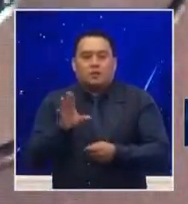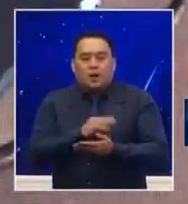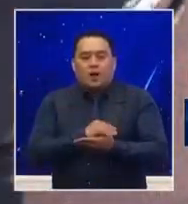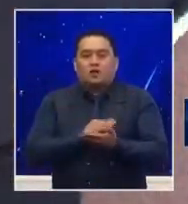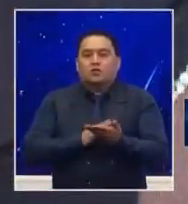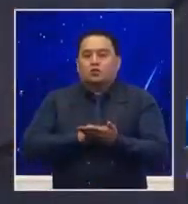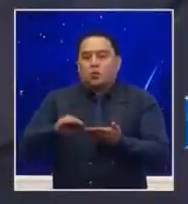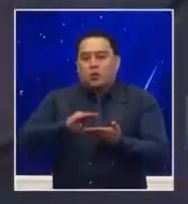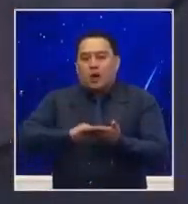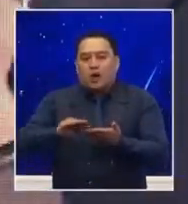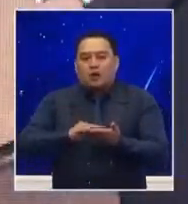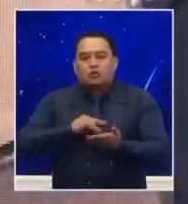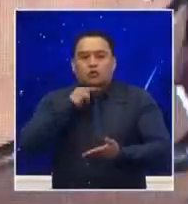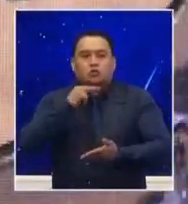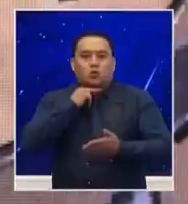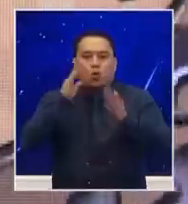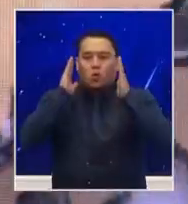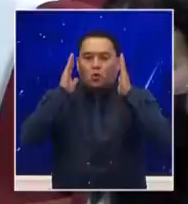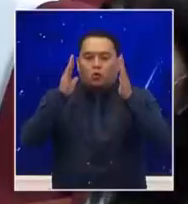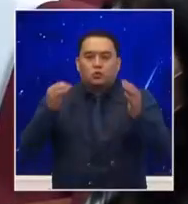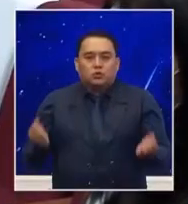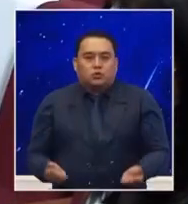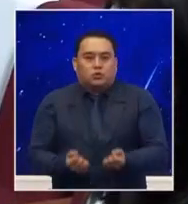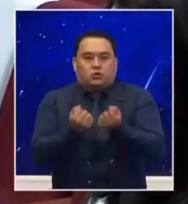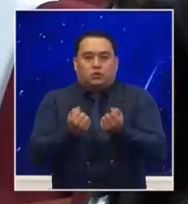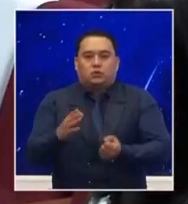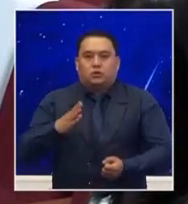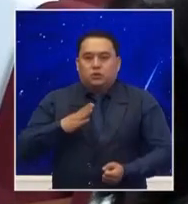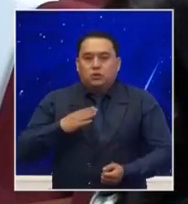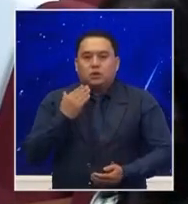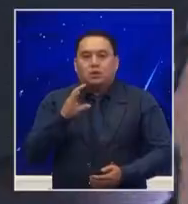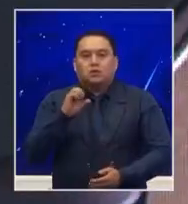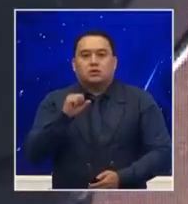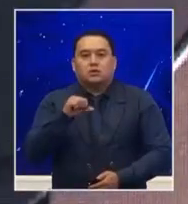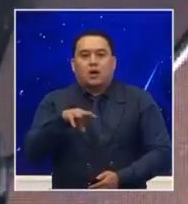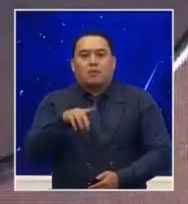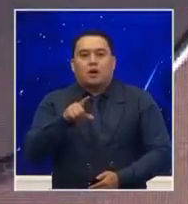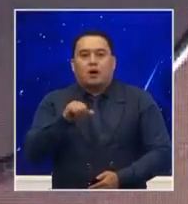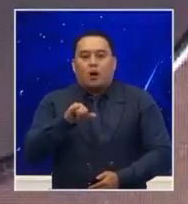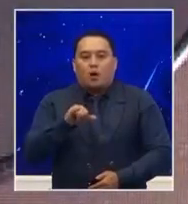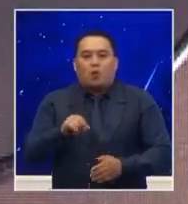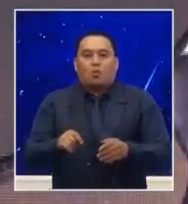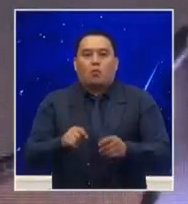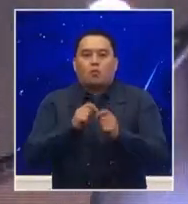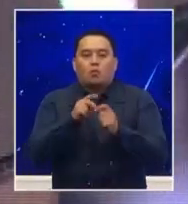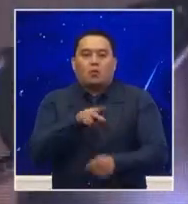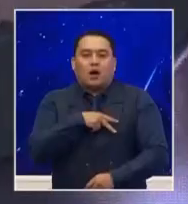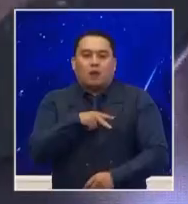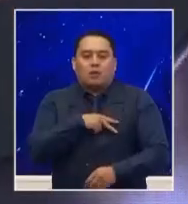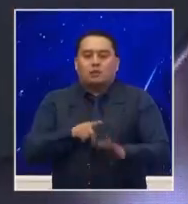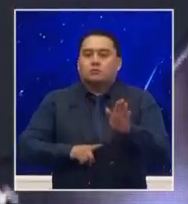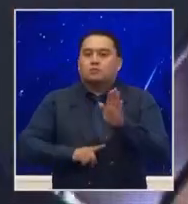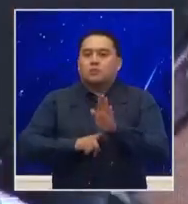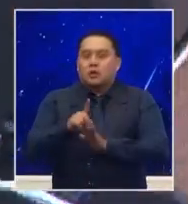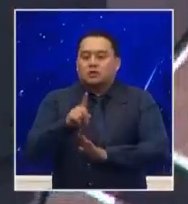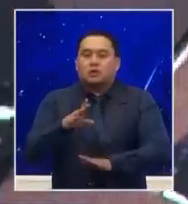журналистикаға, әріптестерімізге өте үлкен қолдау білдіреді. Самғау премиясын бастаған кезде жалпы